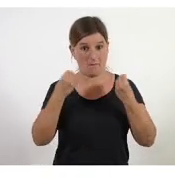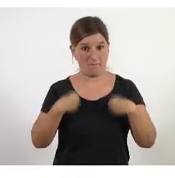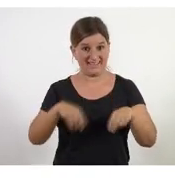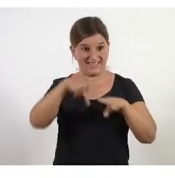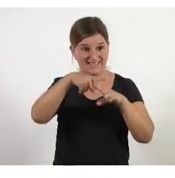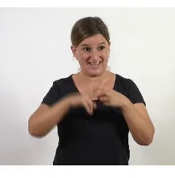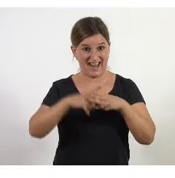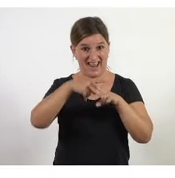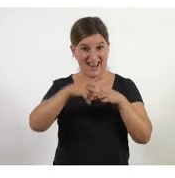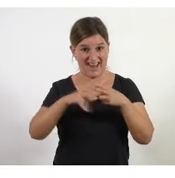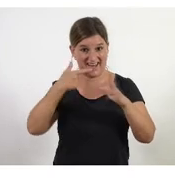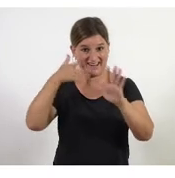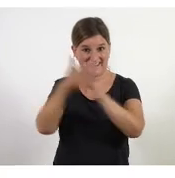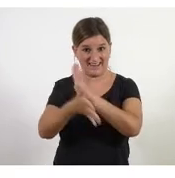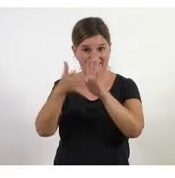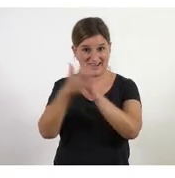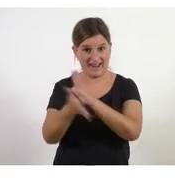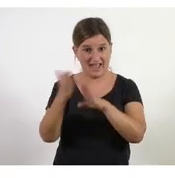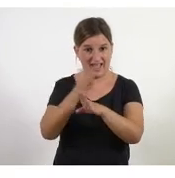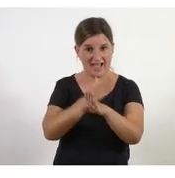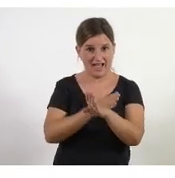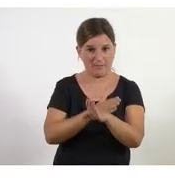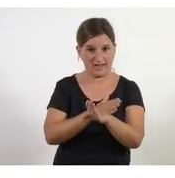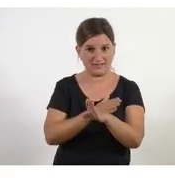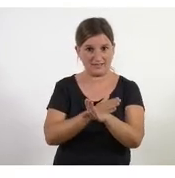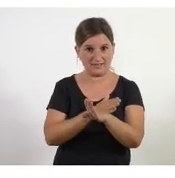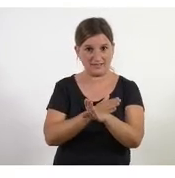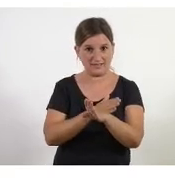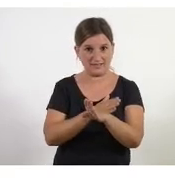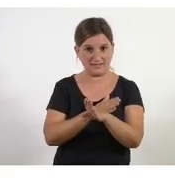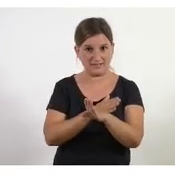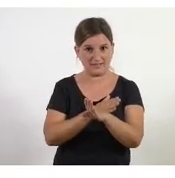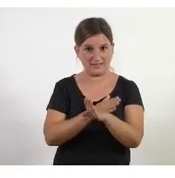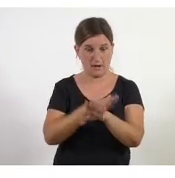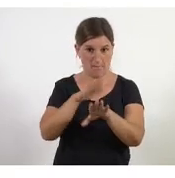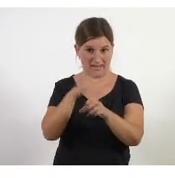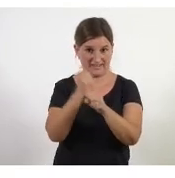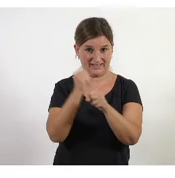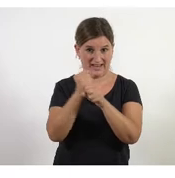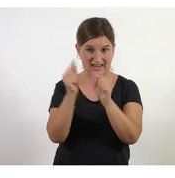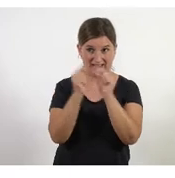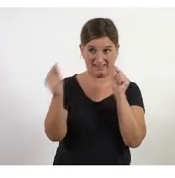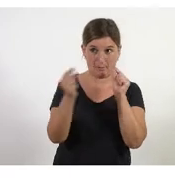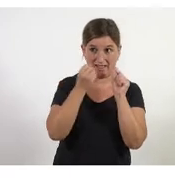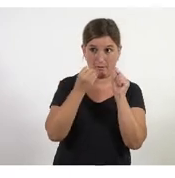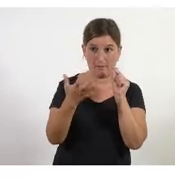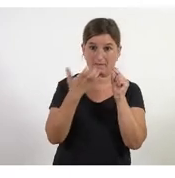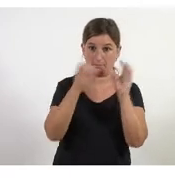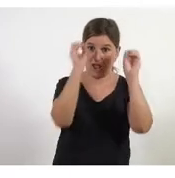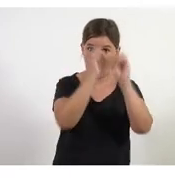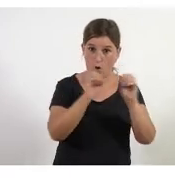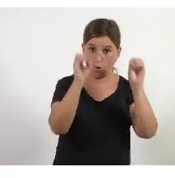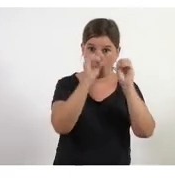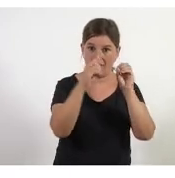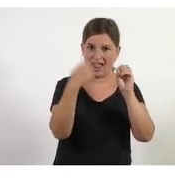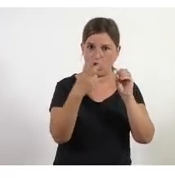comentat, de les branques que una solució de teletreball hauria de concebre, la solució de Google, hi ha dues